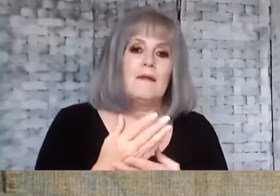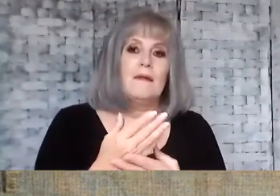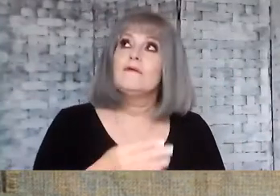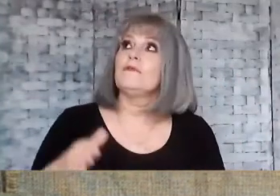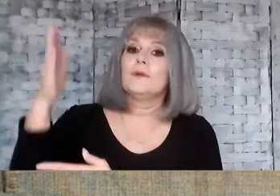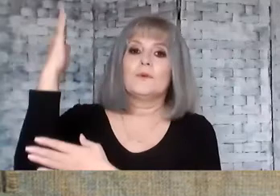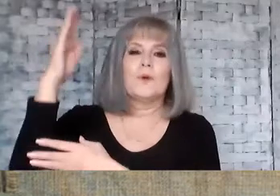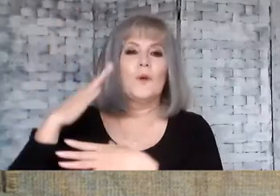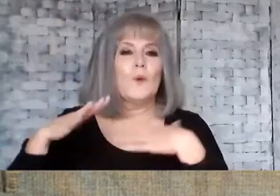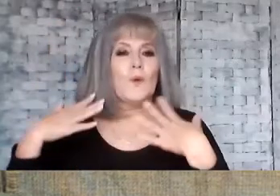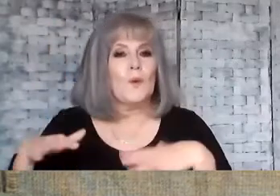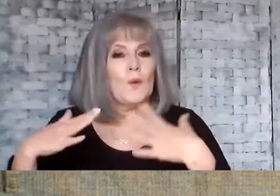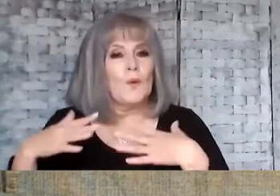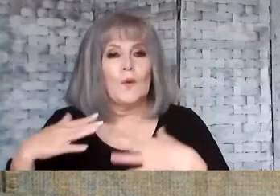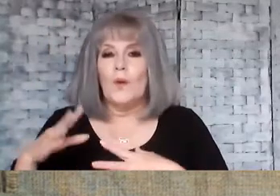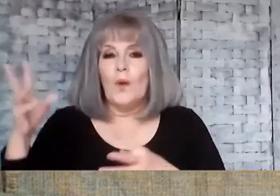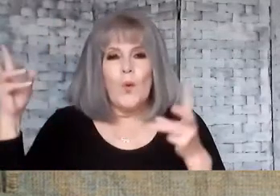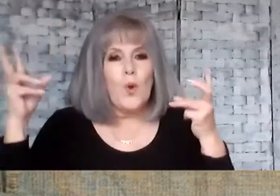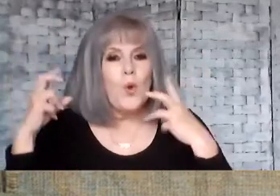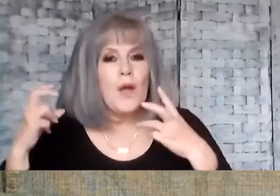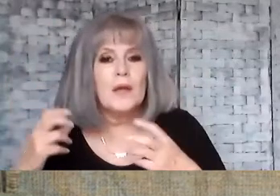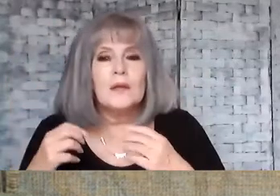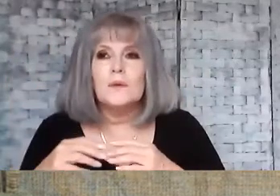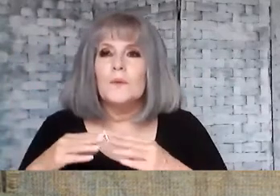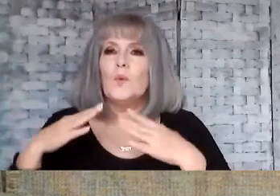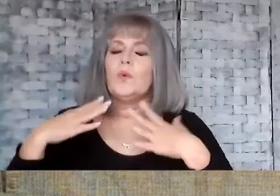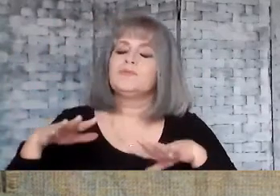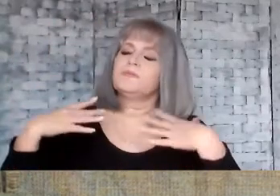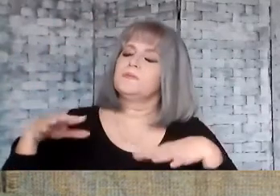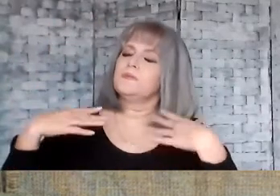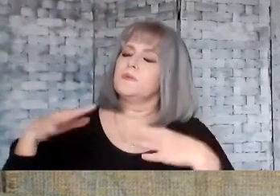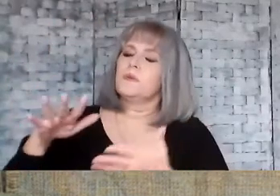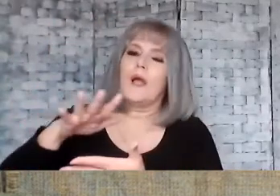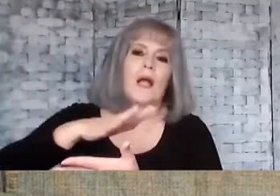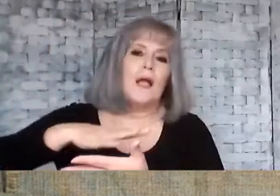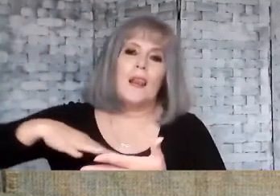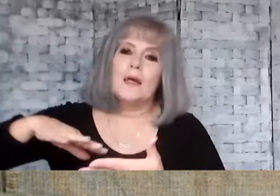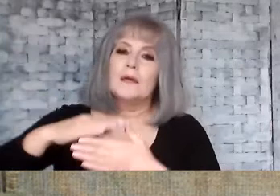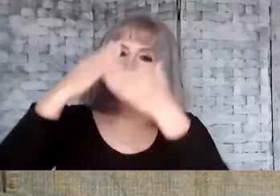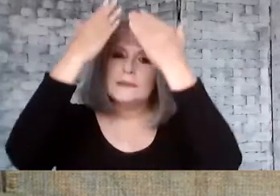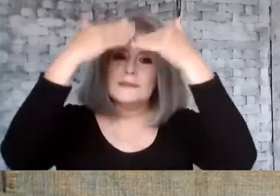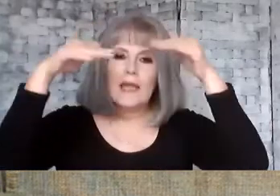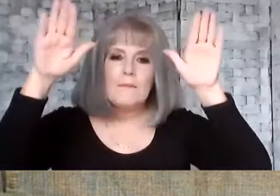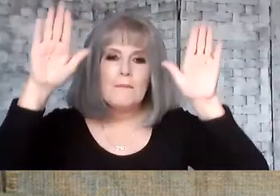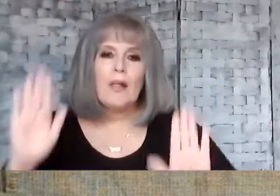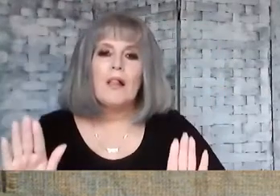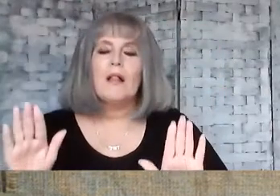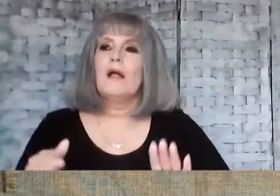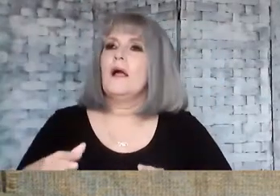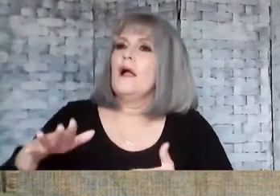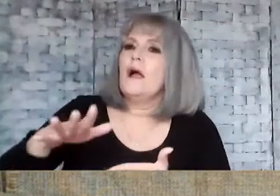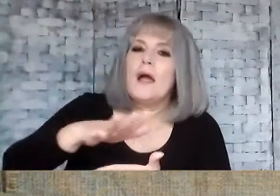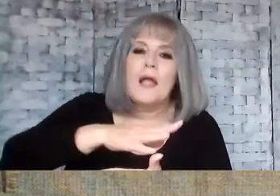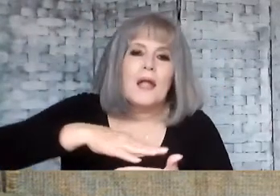jy die geweldige heiligheid? Tempel en heiligheid. Dit was so dat die